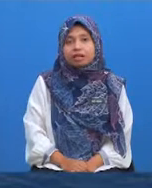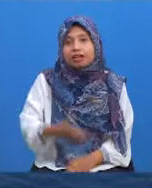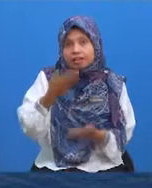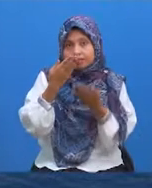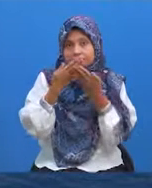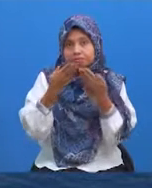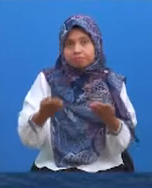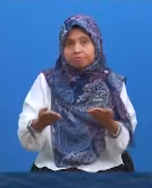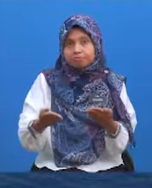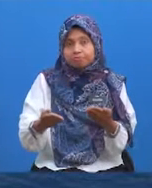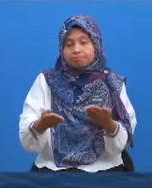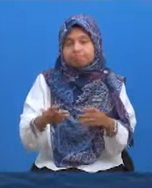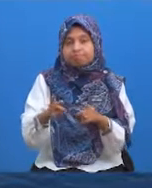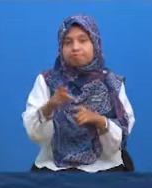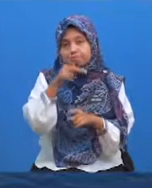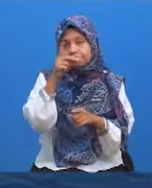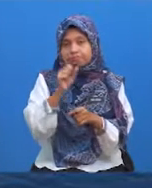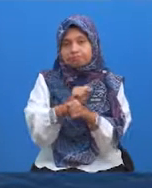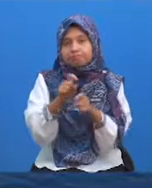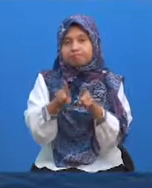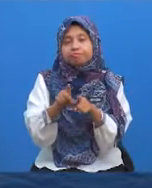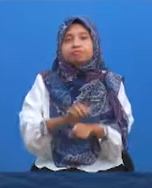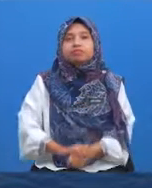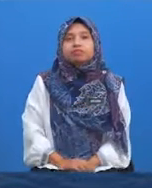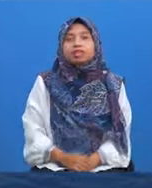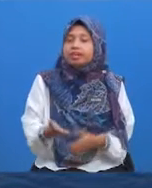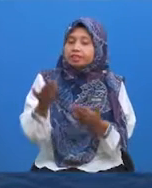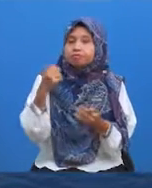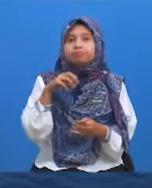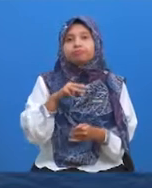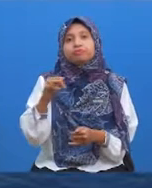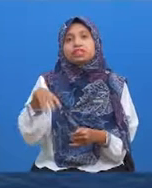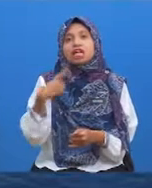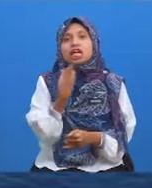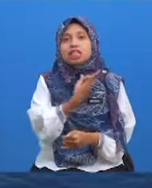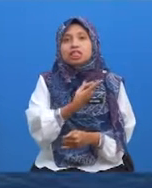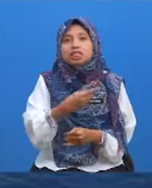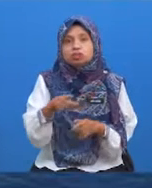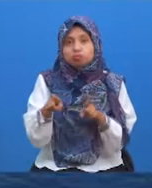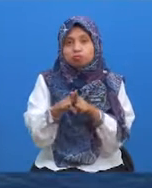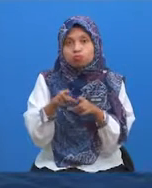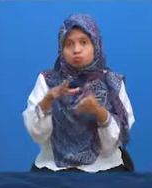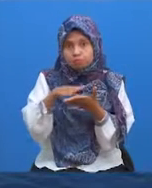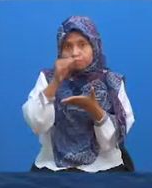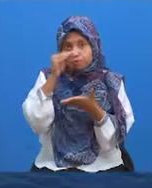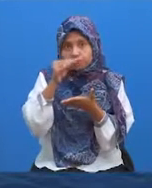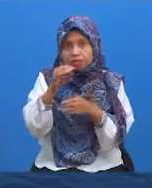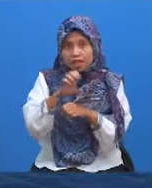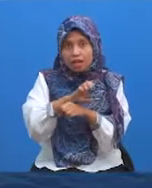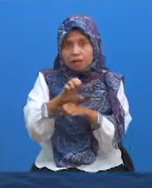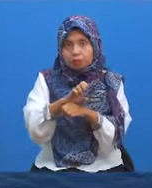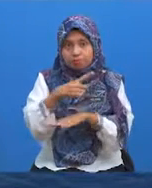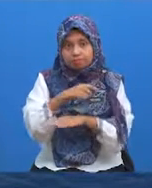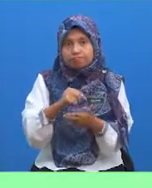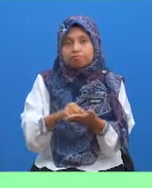cuma kasih atas kerjasama anda semua Young Lex murid kita terkait ilmu pembelajaran